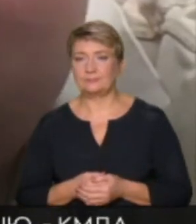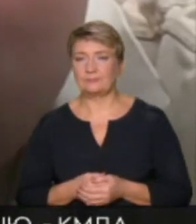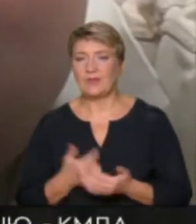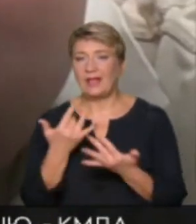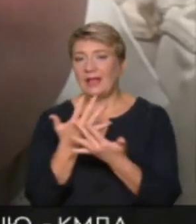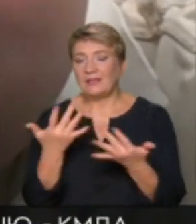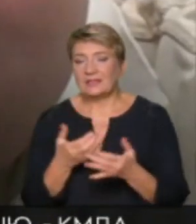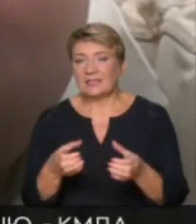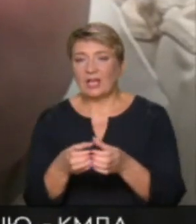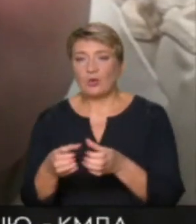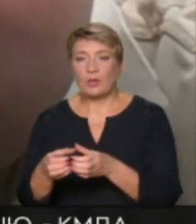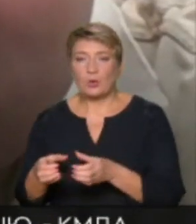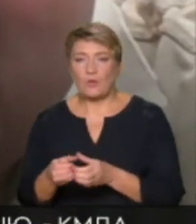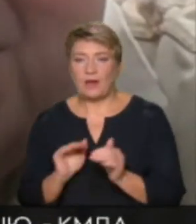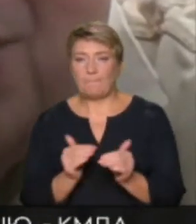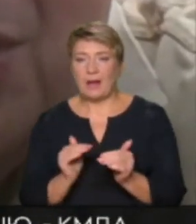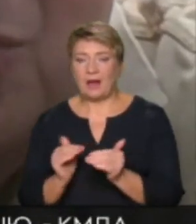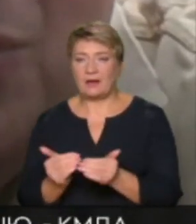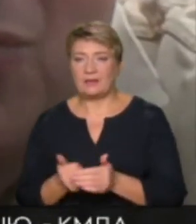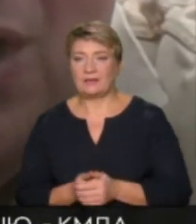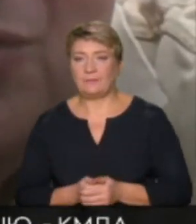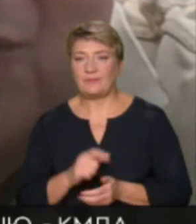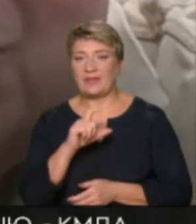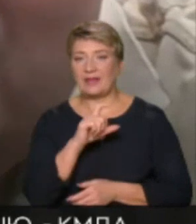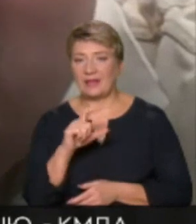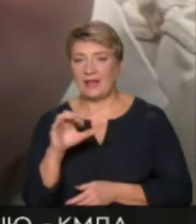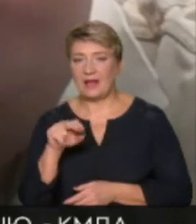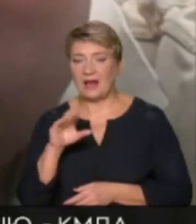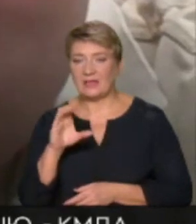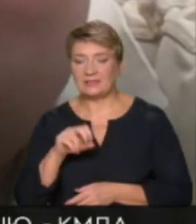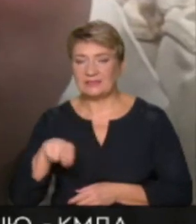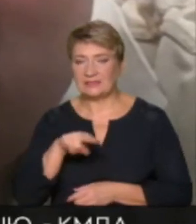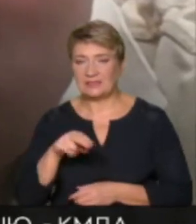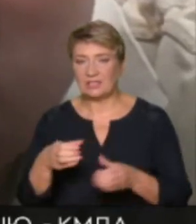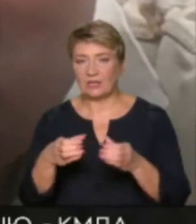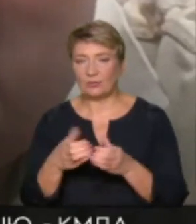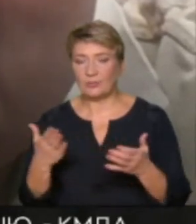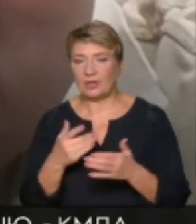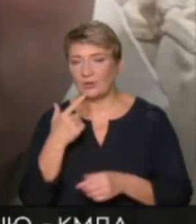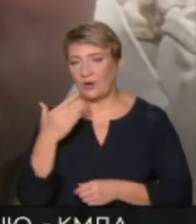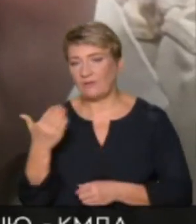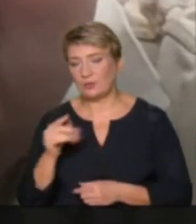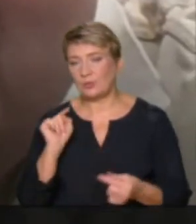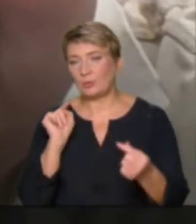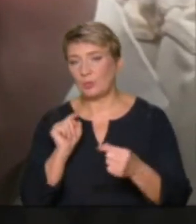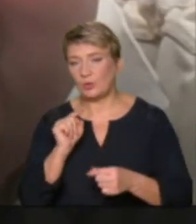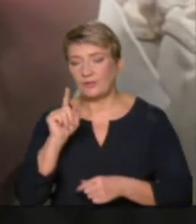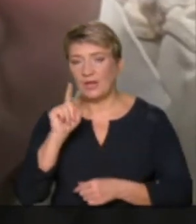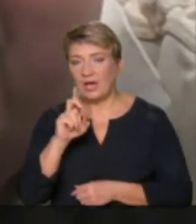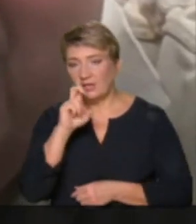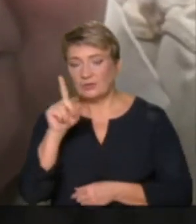несколько таких маленьких хасидских группировок, которые выступают против государства Израиля.